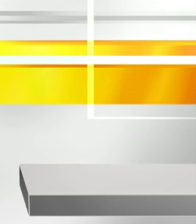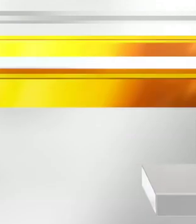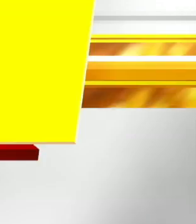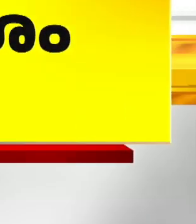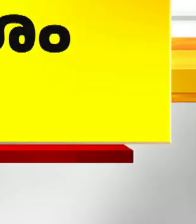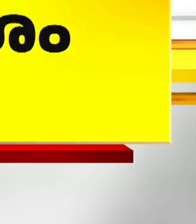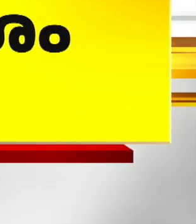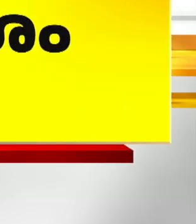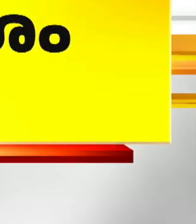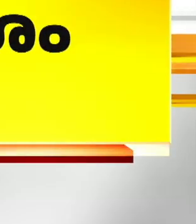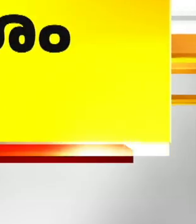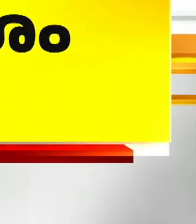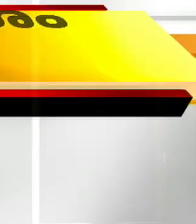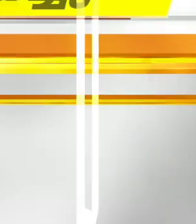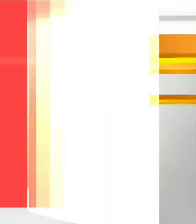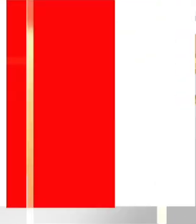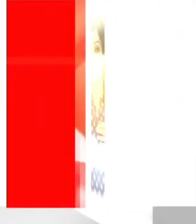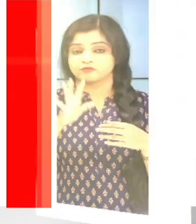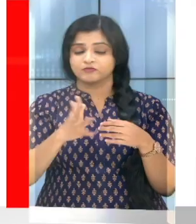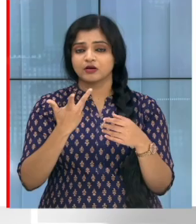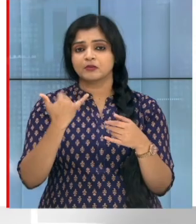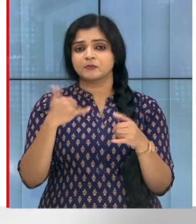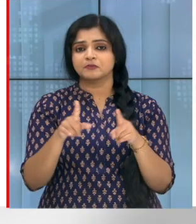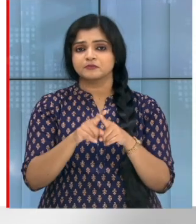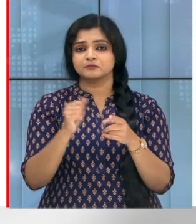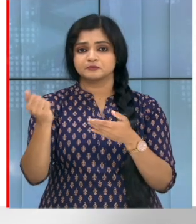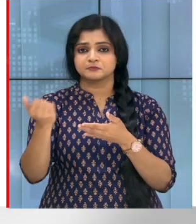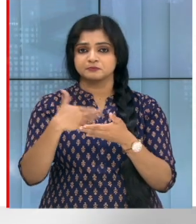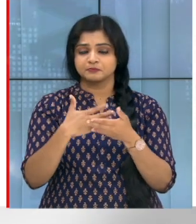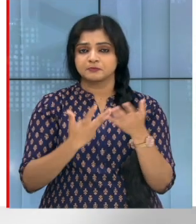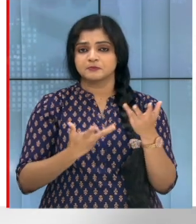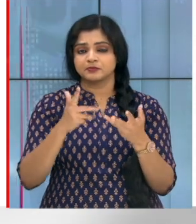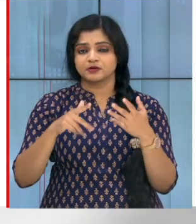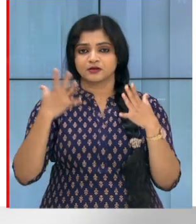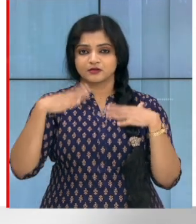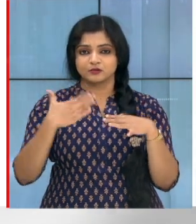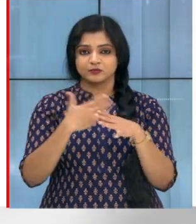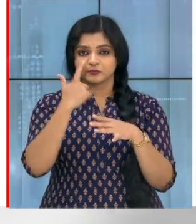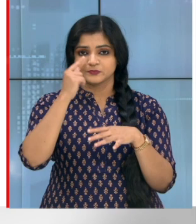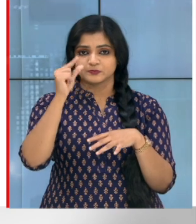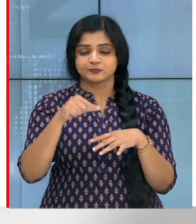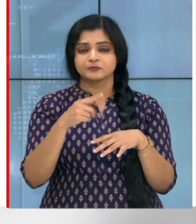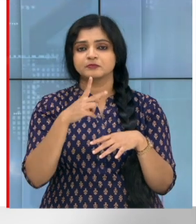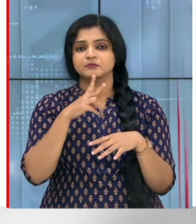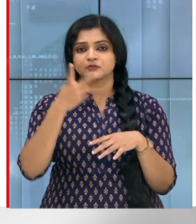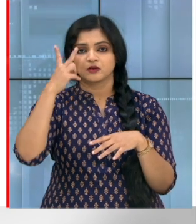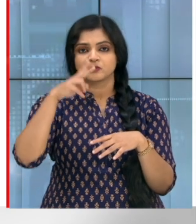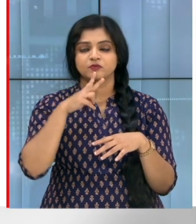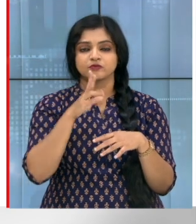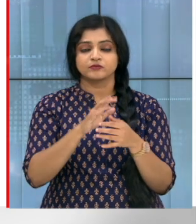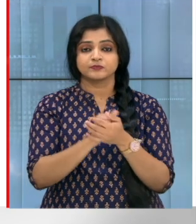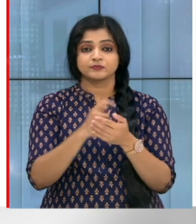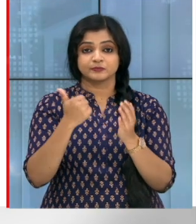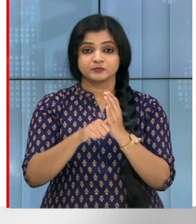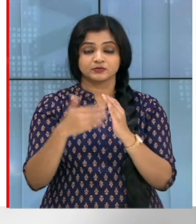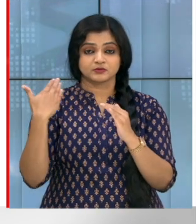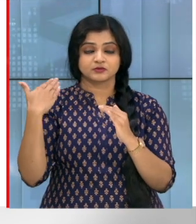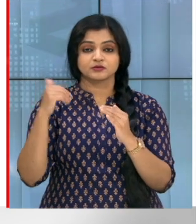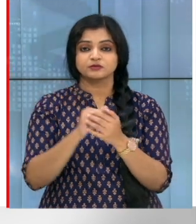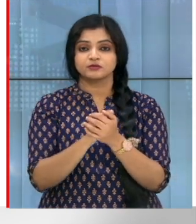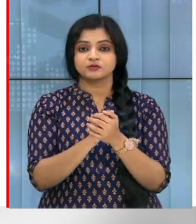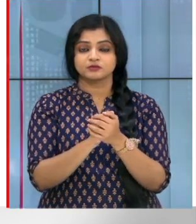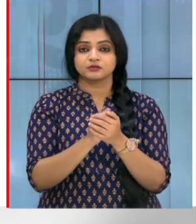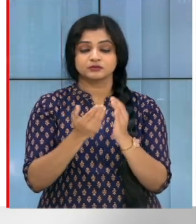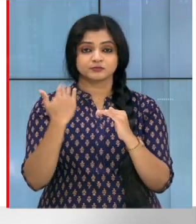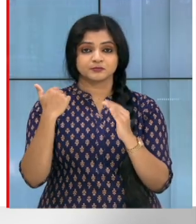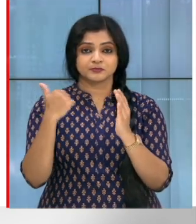ഇത്തരത്തിൽ ആരെങ്കിലും ആകാം ഈ അശ്ലീല സന്ദേശം അയച്ചതെന്നാണ് ആരോഗ്യ പ്രവർത്തക സംശയിക്കുന്നത്. ഈ മാസം 24-ാം തീയതിയാണ് കഴിഞ്ഞ